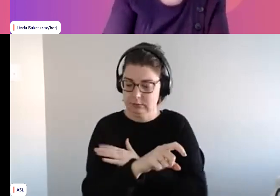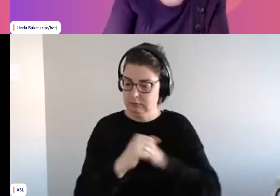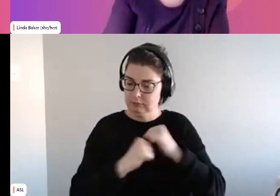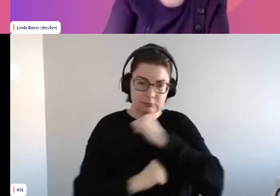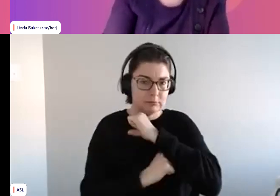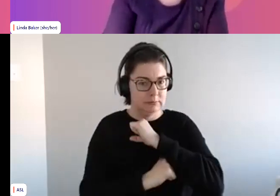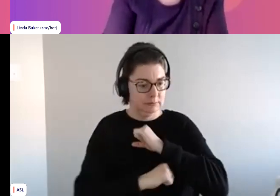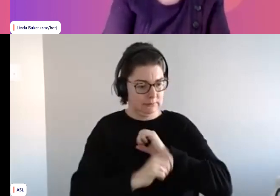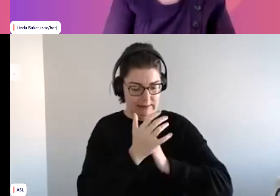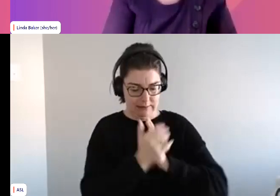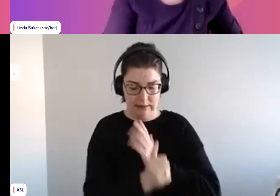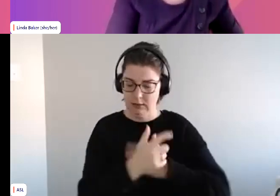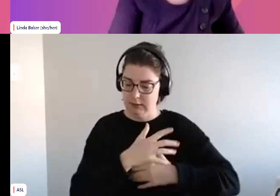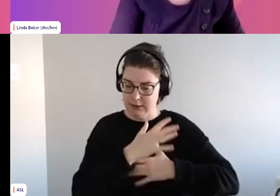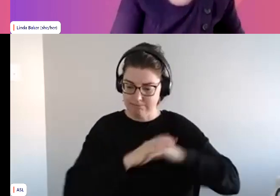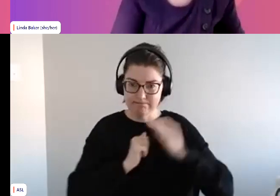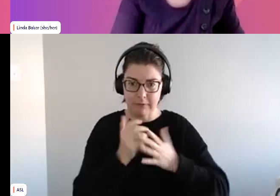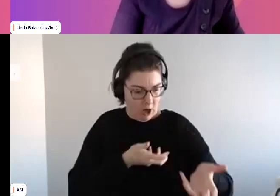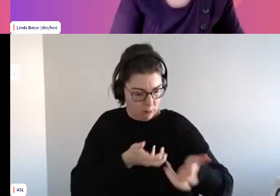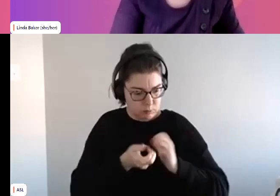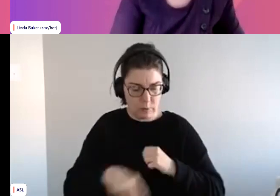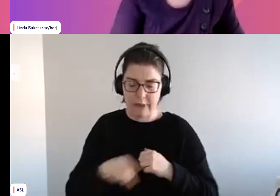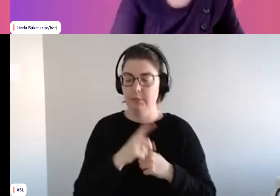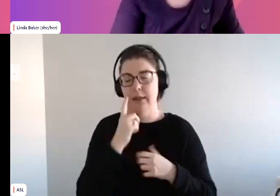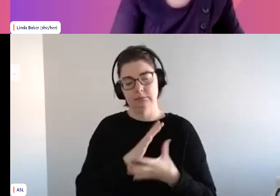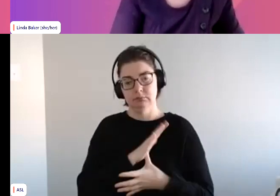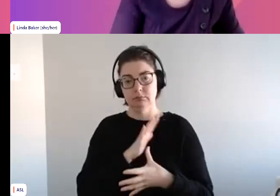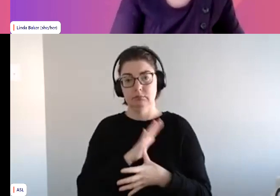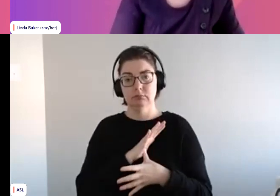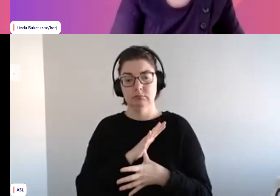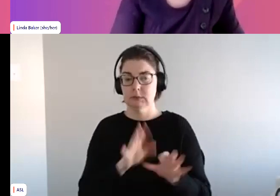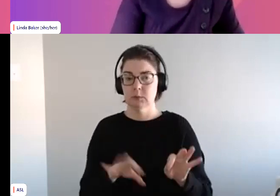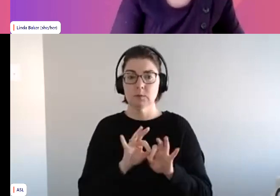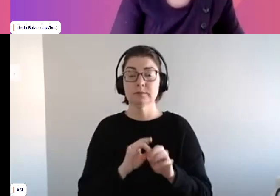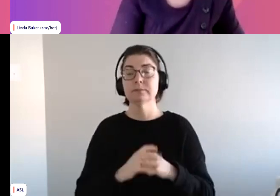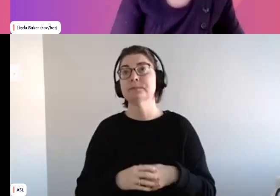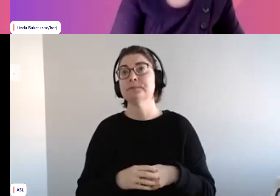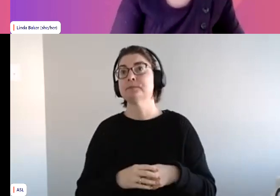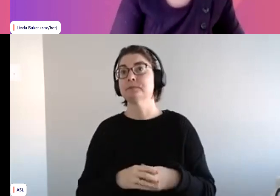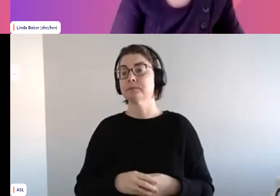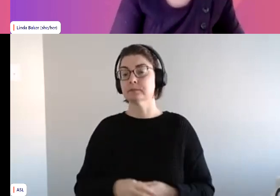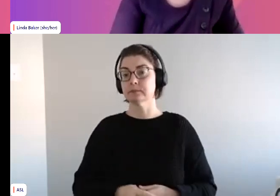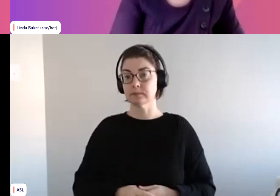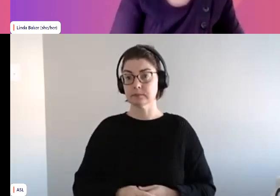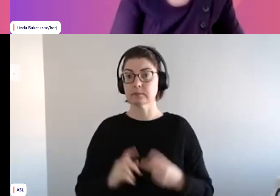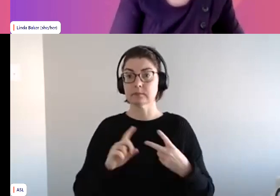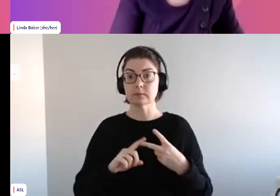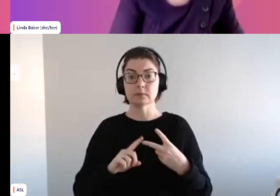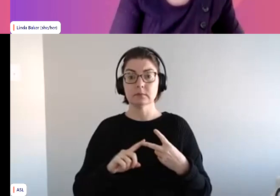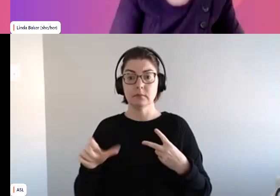faut développer ses compétences et cette aise de leur parler alors c'est essentiel